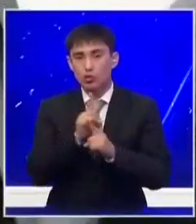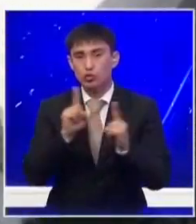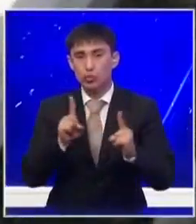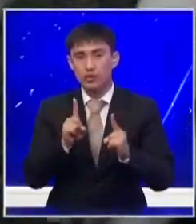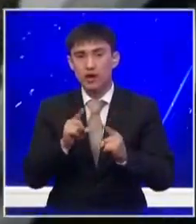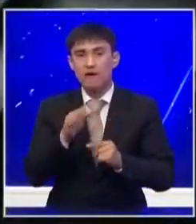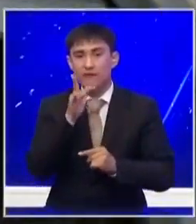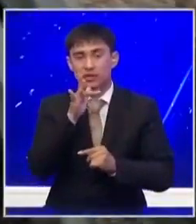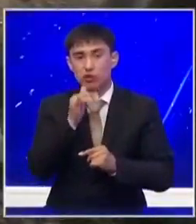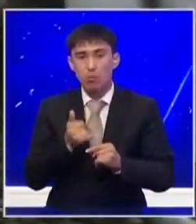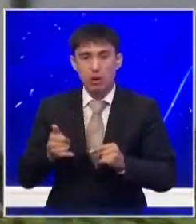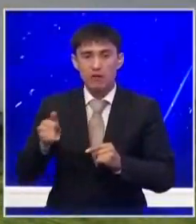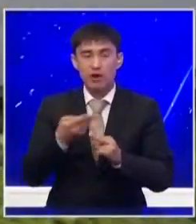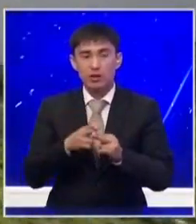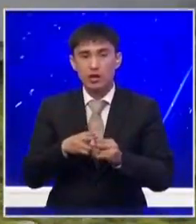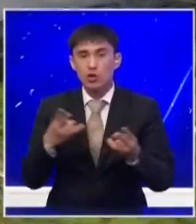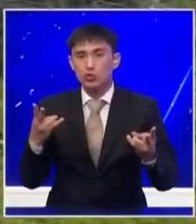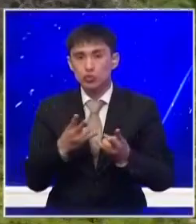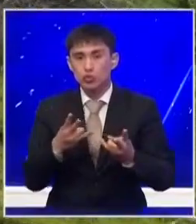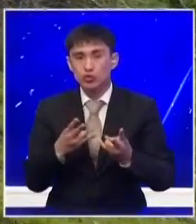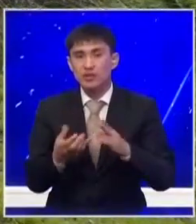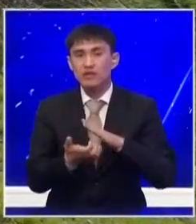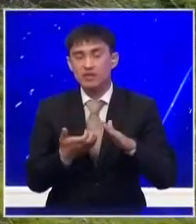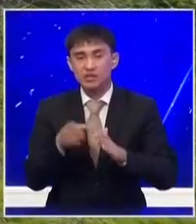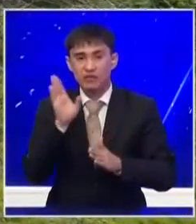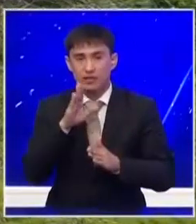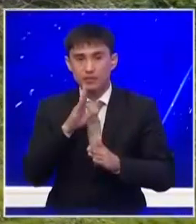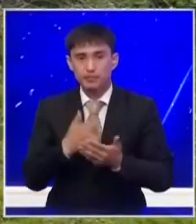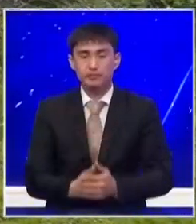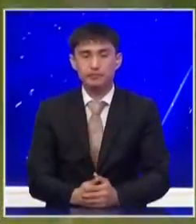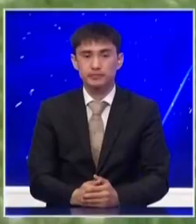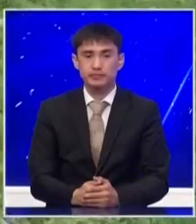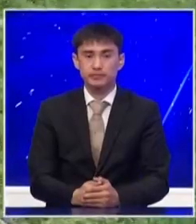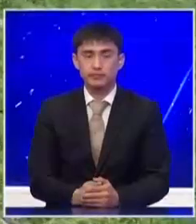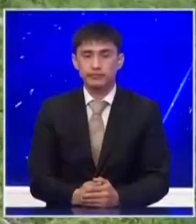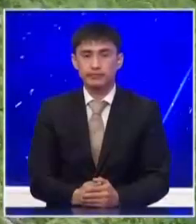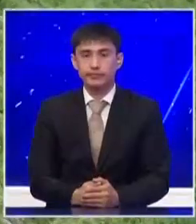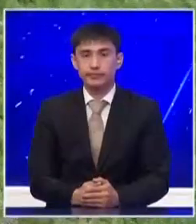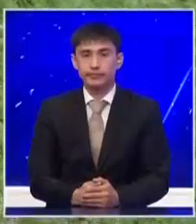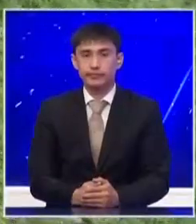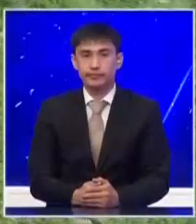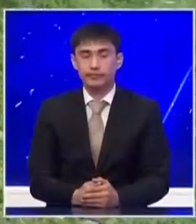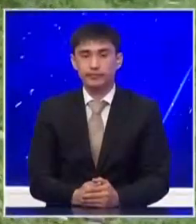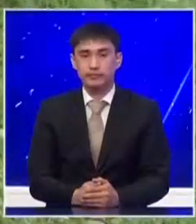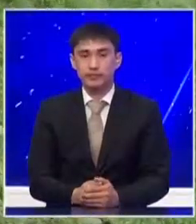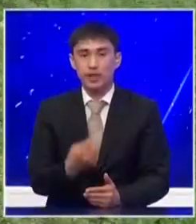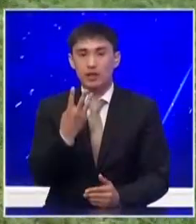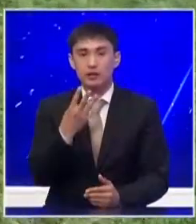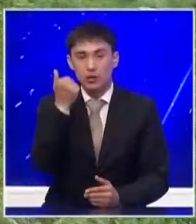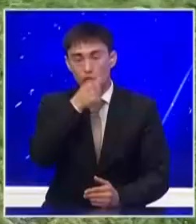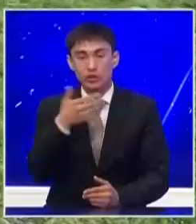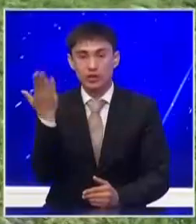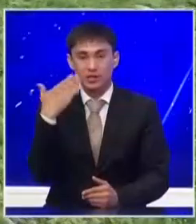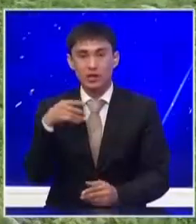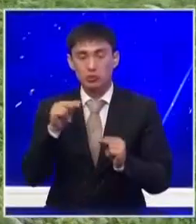в сезон полива, когда остро ощущается дефицит воды. Эти лотки нам обещали 3 года назад установить, но